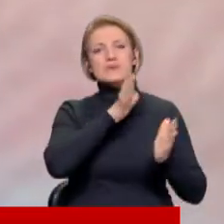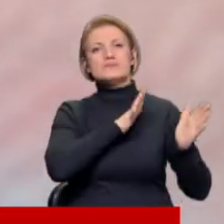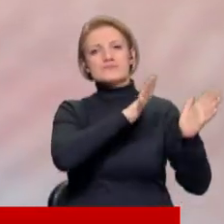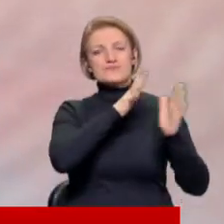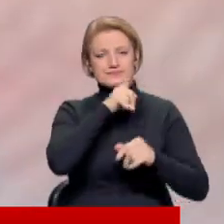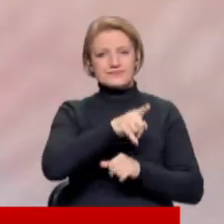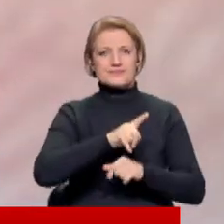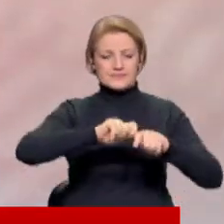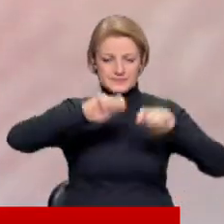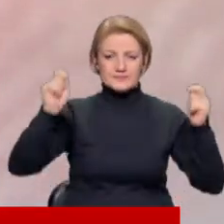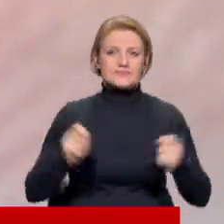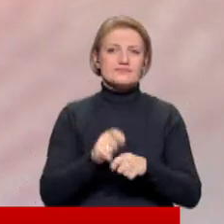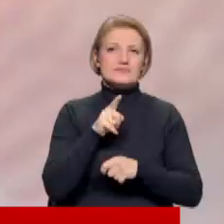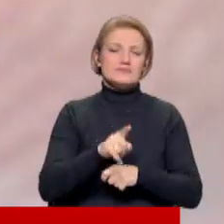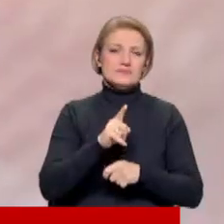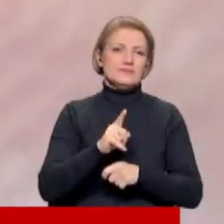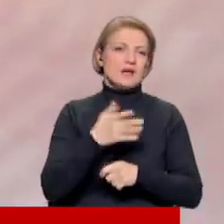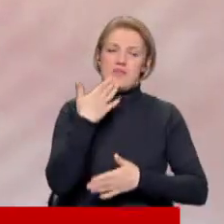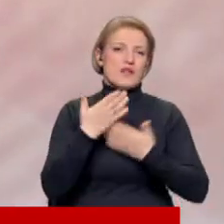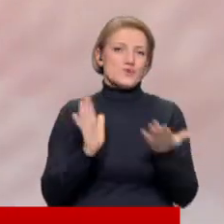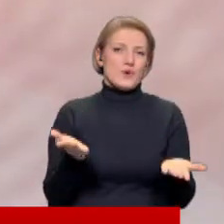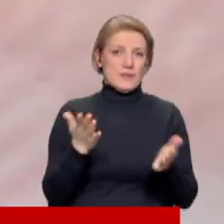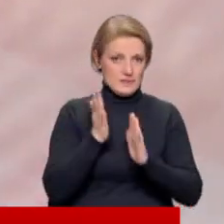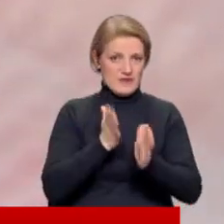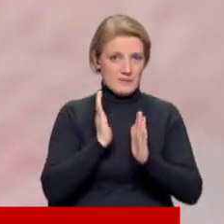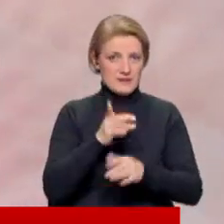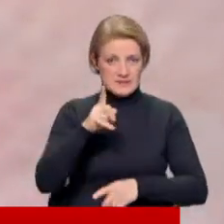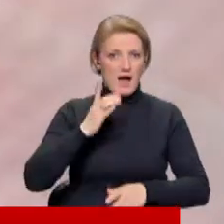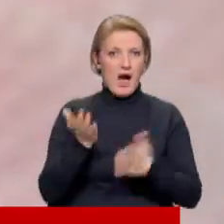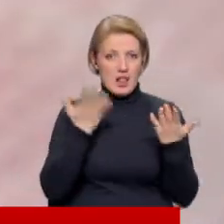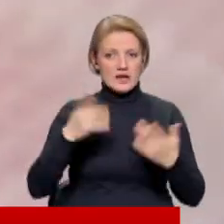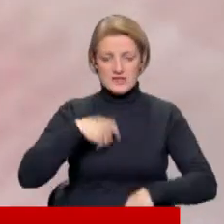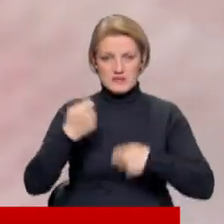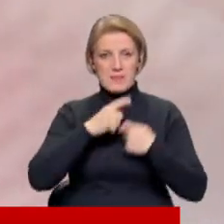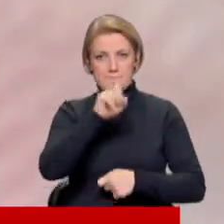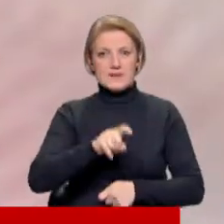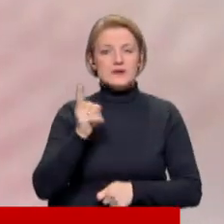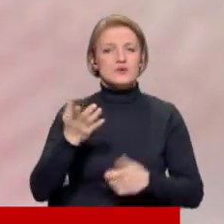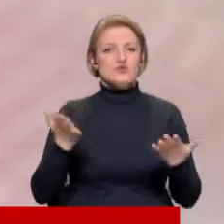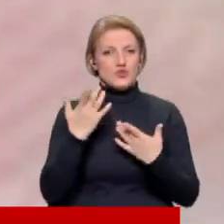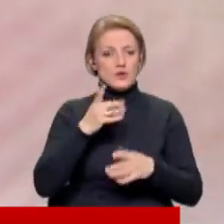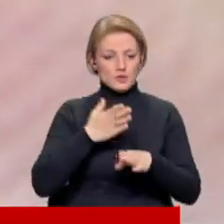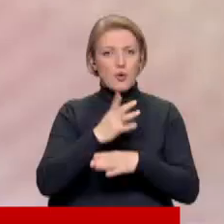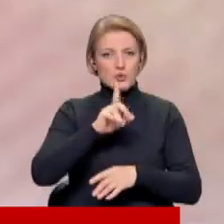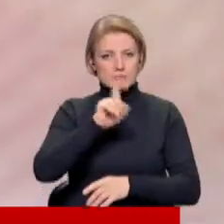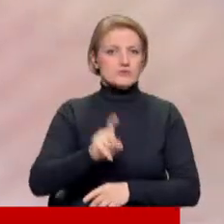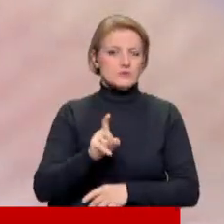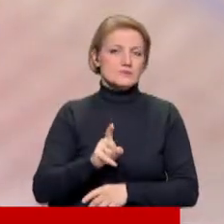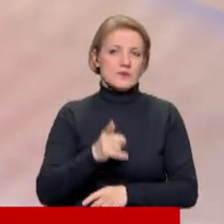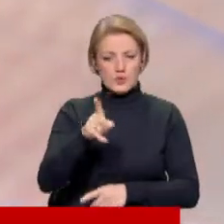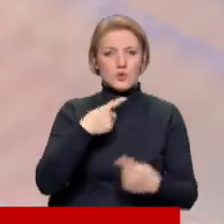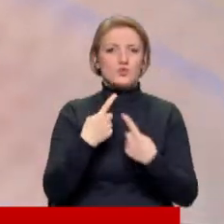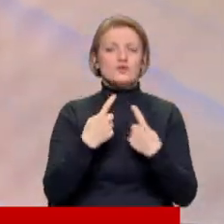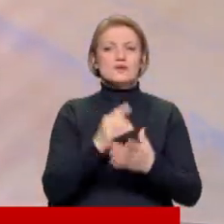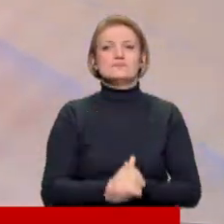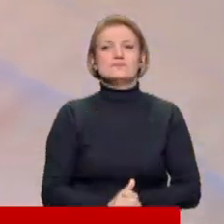kırılan rekorlardan kimse bahsetmiyor devam Devam edelim mi hala saçma sapan mı yoksa çok da mantıklı geliyor mu size onu